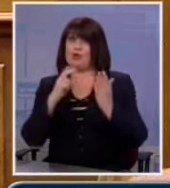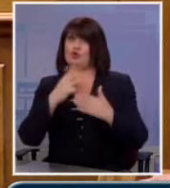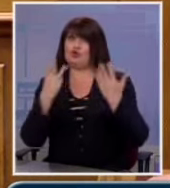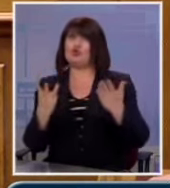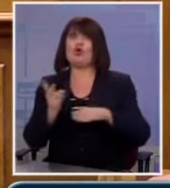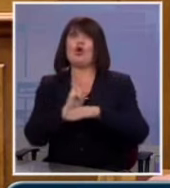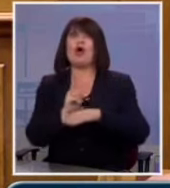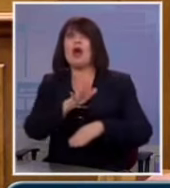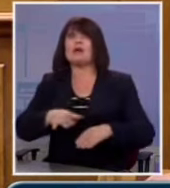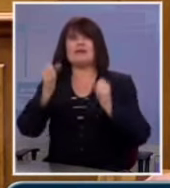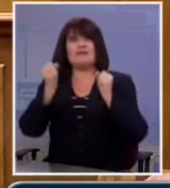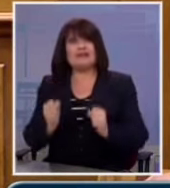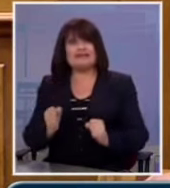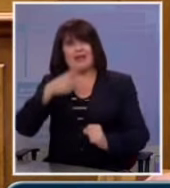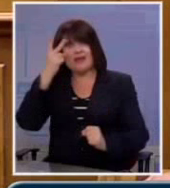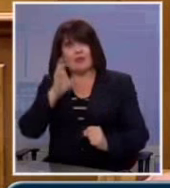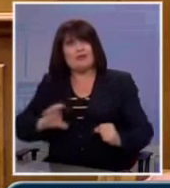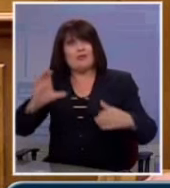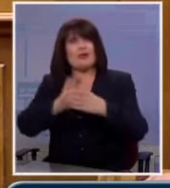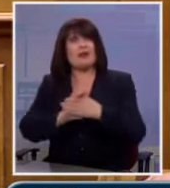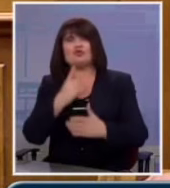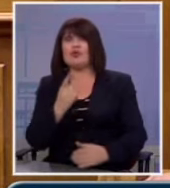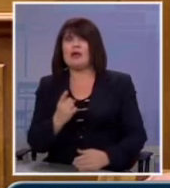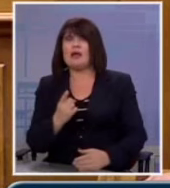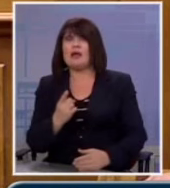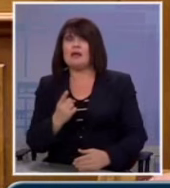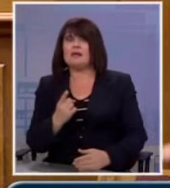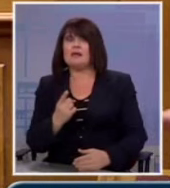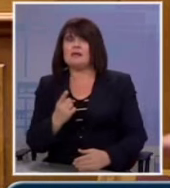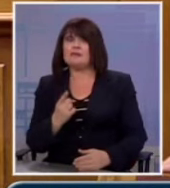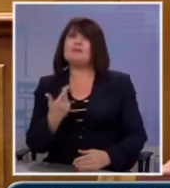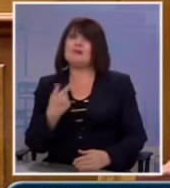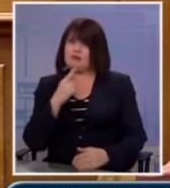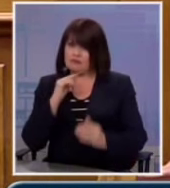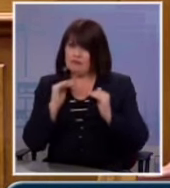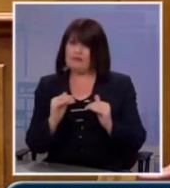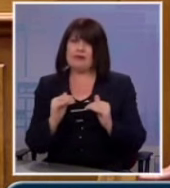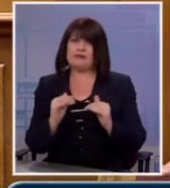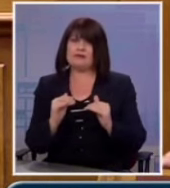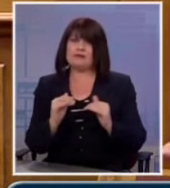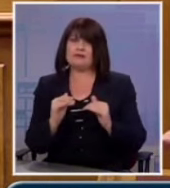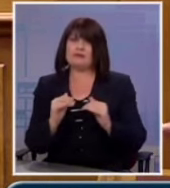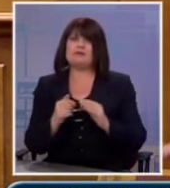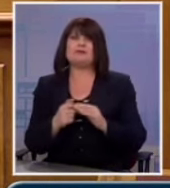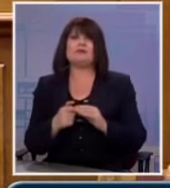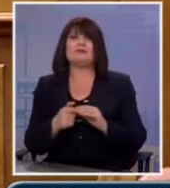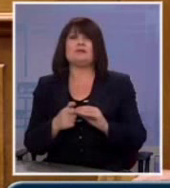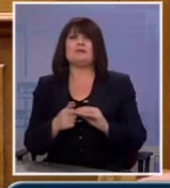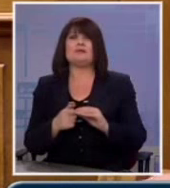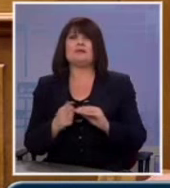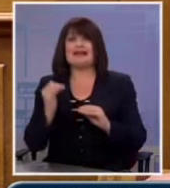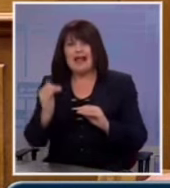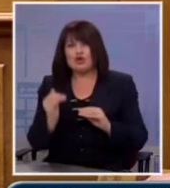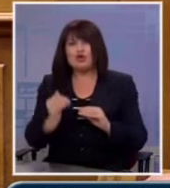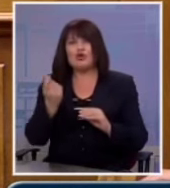Χάρτας Θεμελιωδών Δικαιωμάτων της Ευρωπαϊκής Ένωσης και να διατηρήσουμε τον κατώτατο